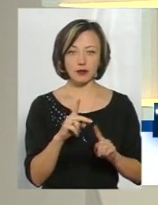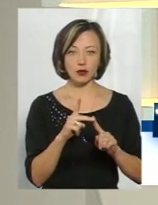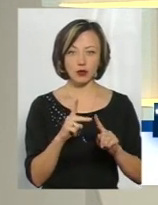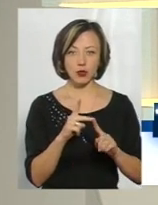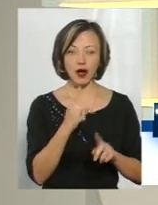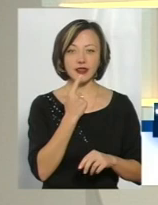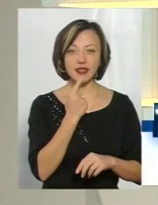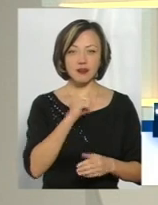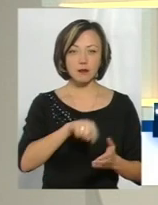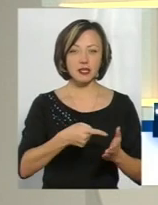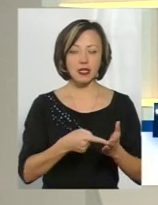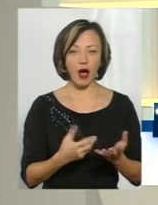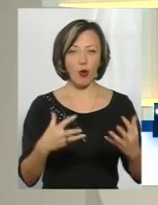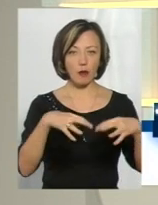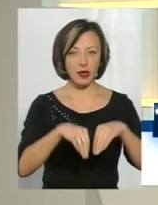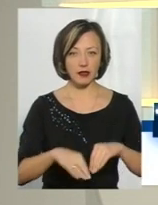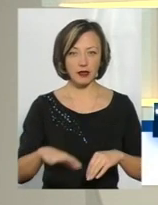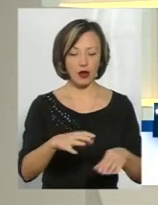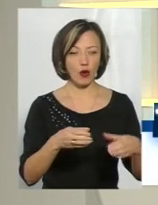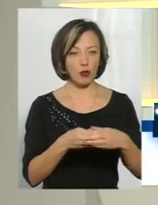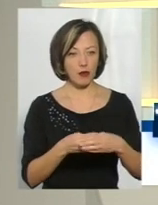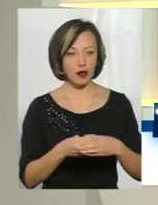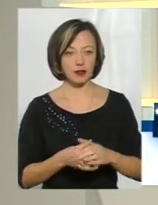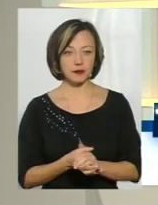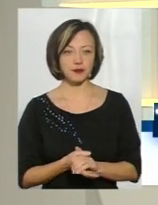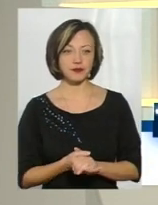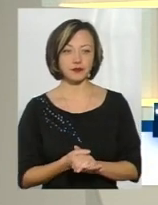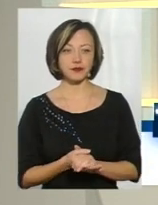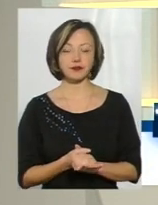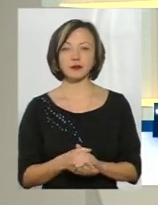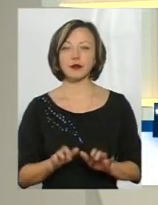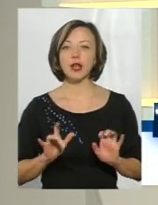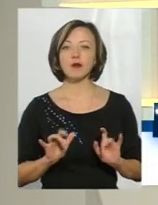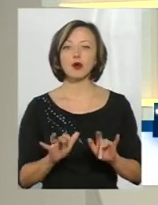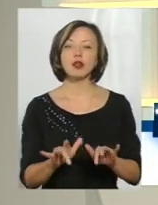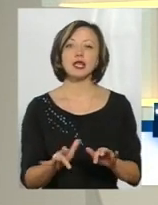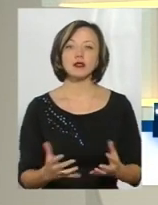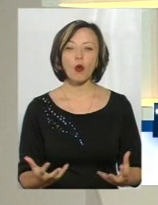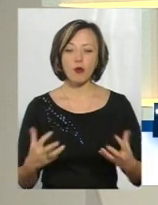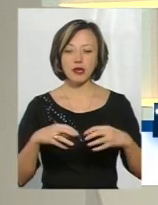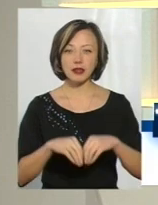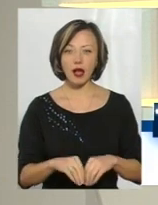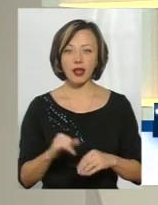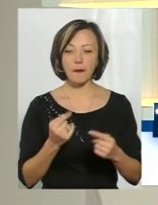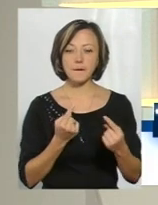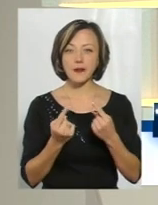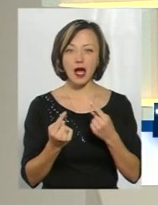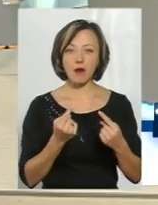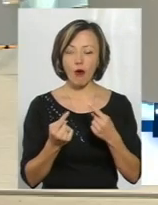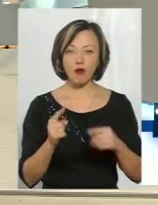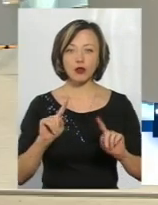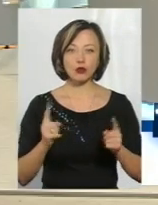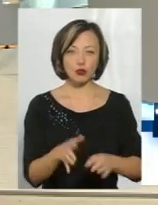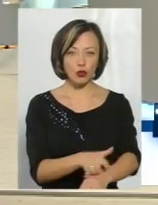власне, Красилівська міська об'єднана тергромада. Процес об'єднання і перемови тривав досить